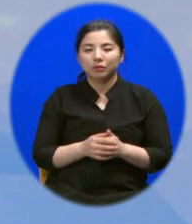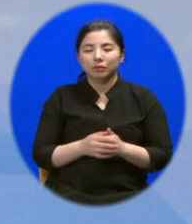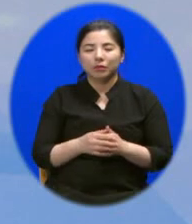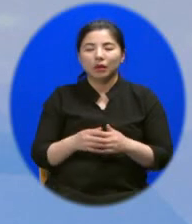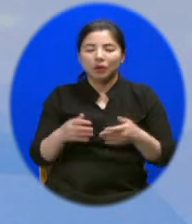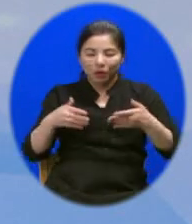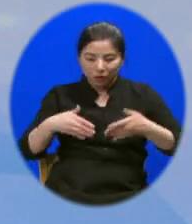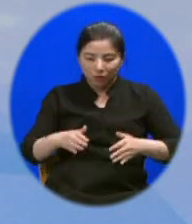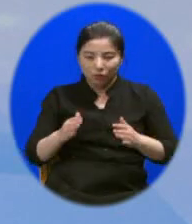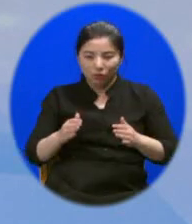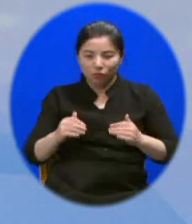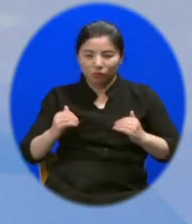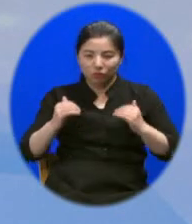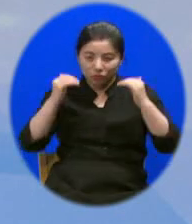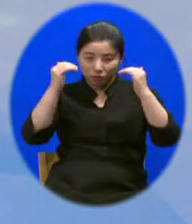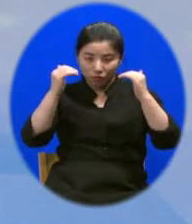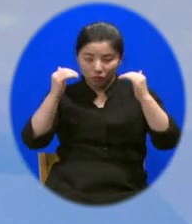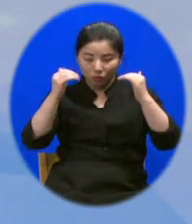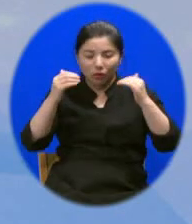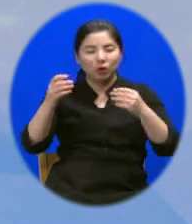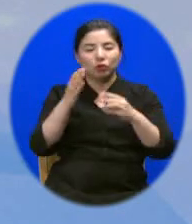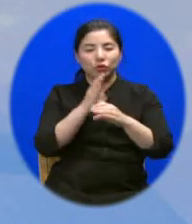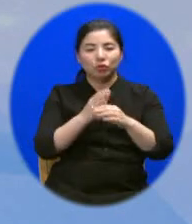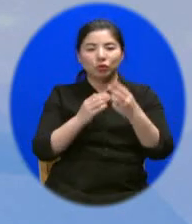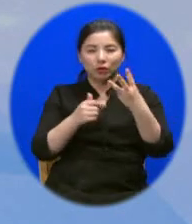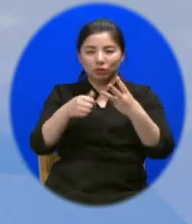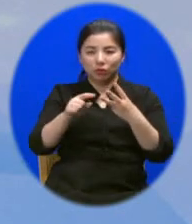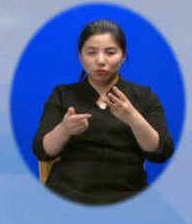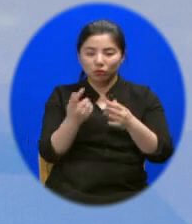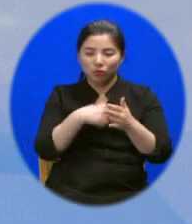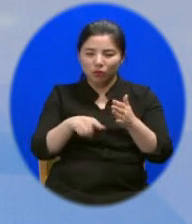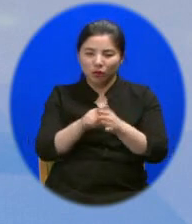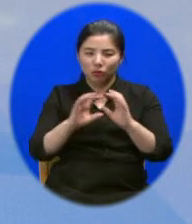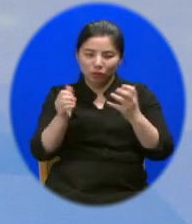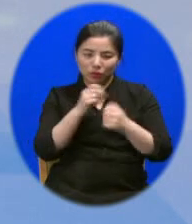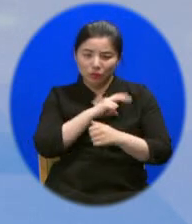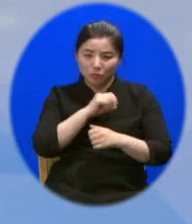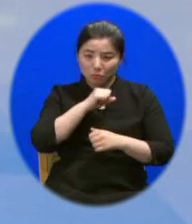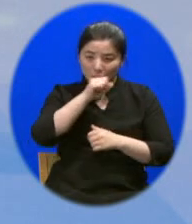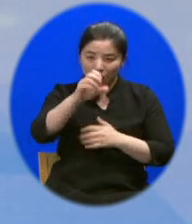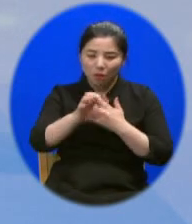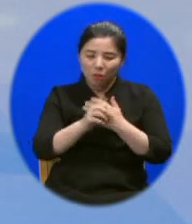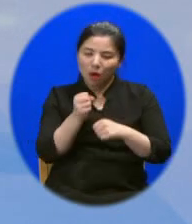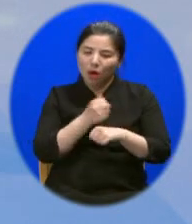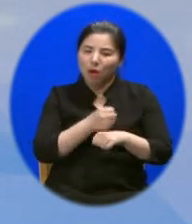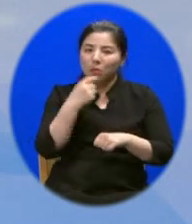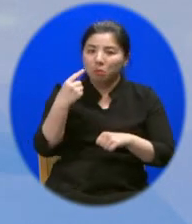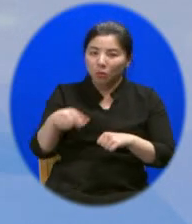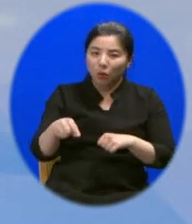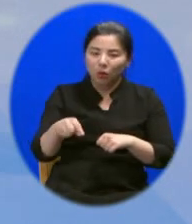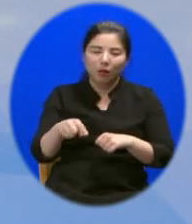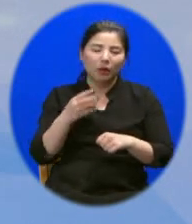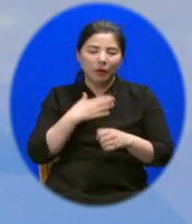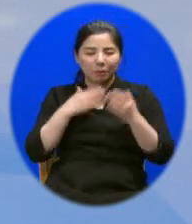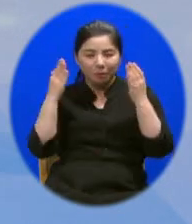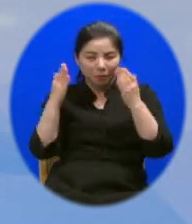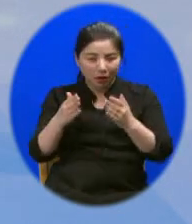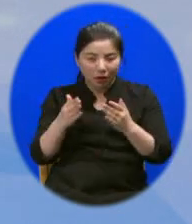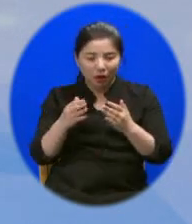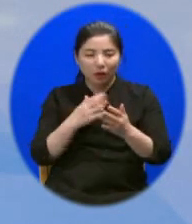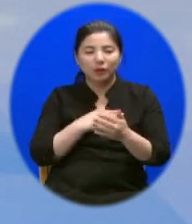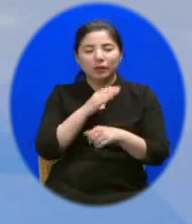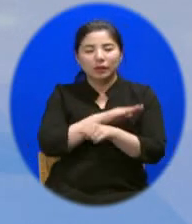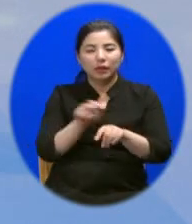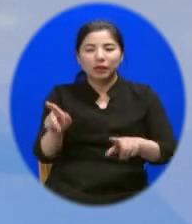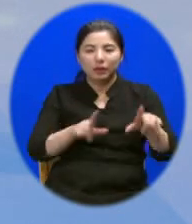자란 그 저희 중부 3구를 위해서 국회의원이 된다면 무엇을 할 것인가 저는 이렇게 방향을 잡았습니다 잘사는 중 부상